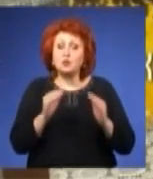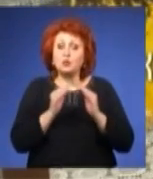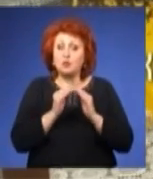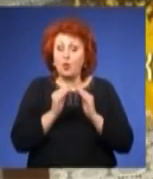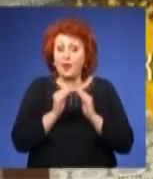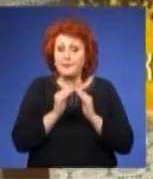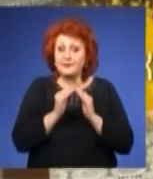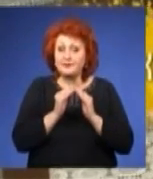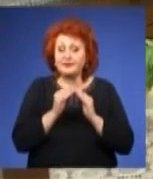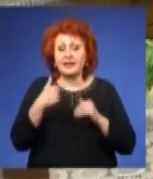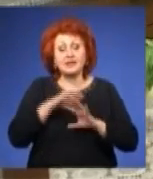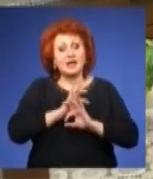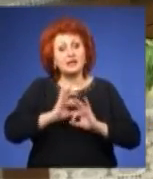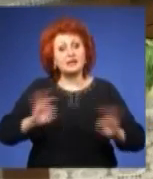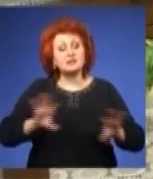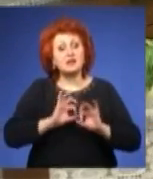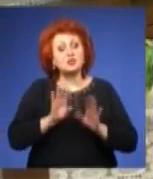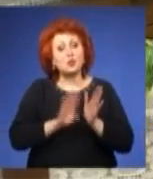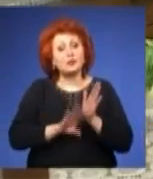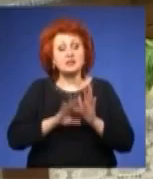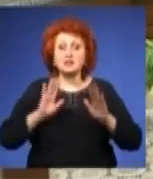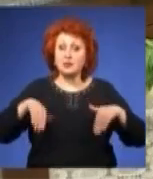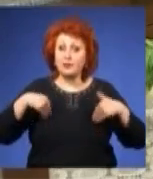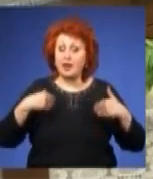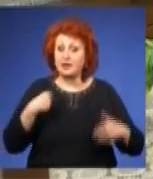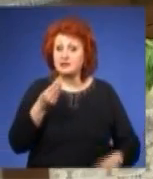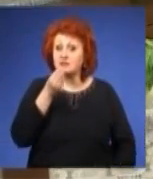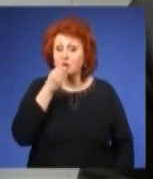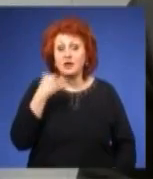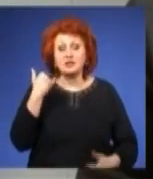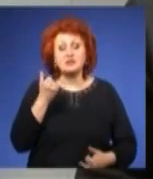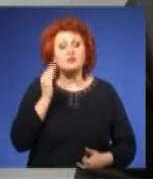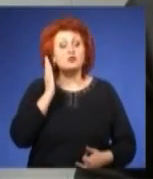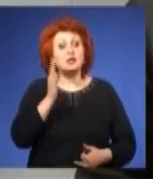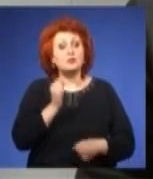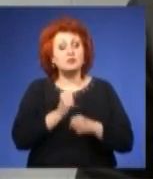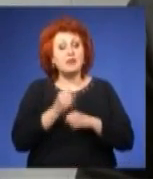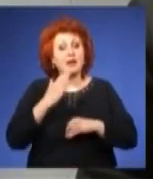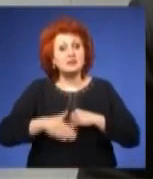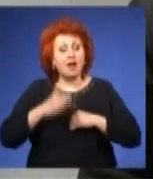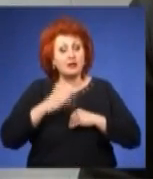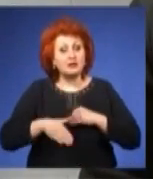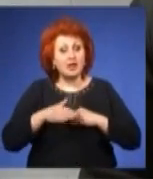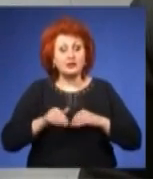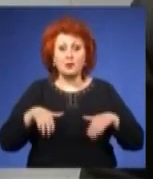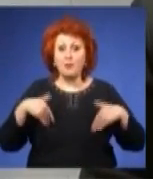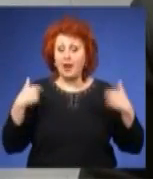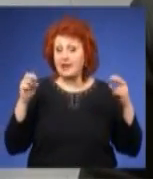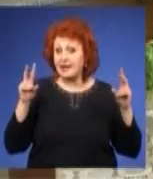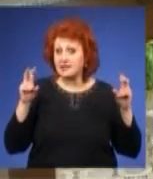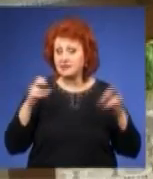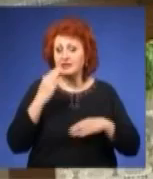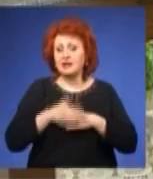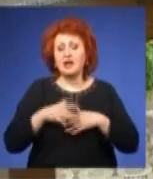уют домашнего очага. Я поделюсь своими рецептами простых и полезных постных блюд. Сегодня мы приготовим салат, который я так и называю –